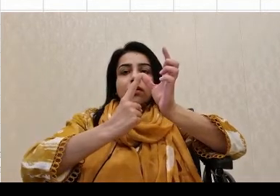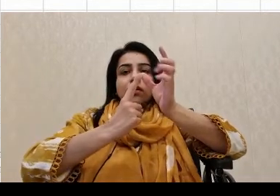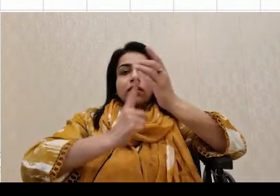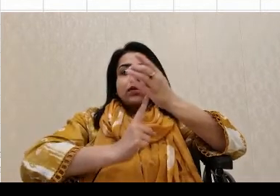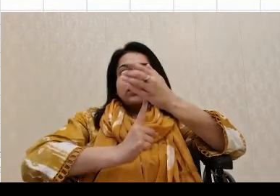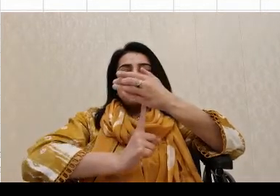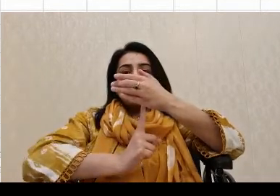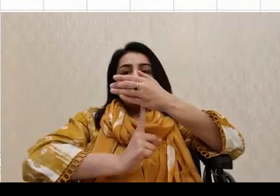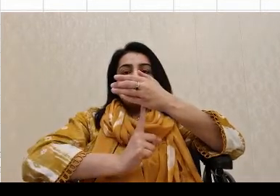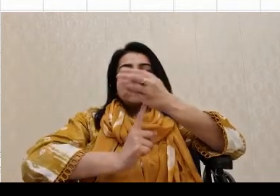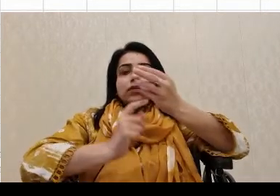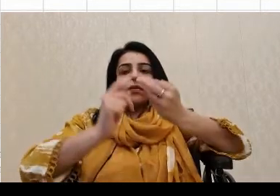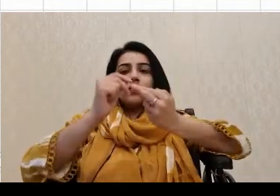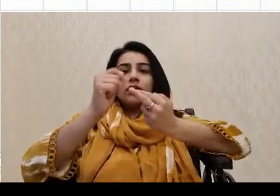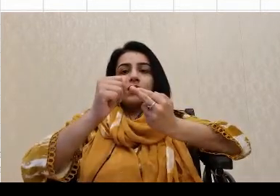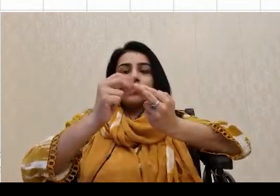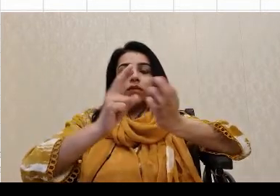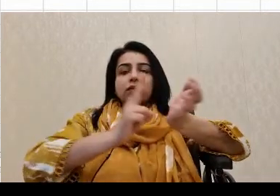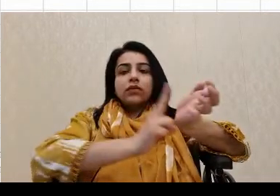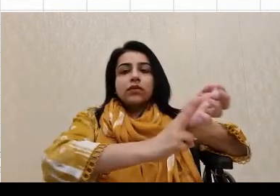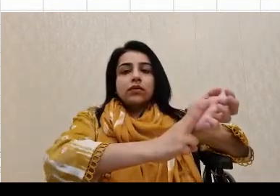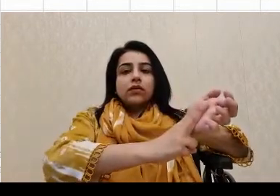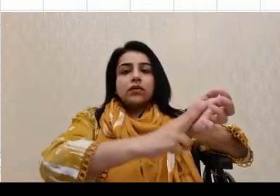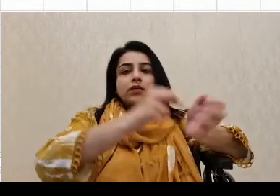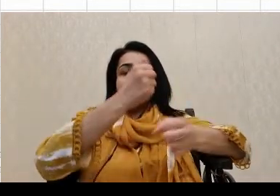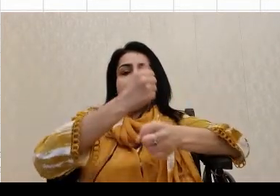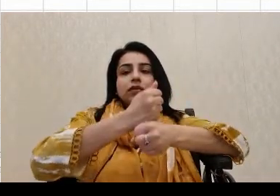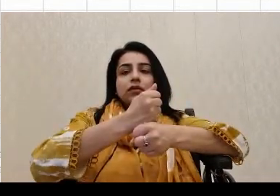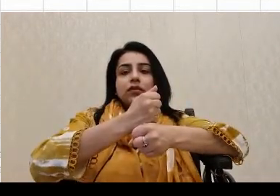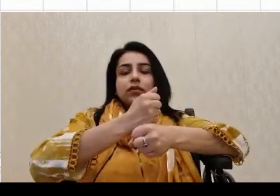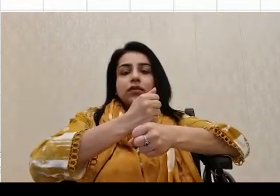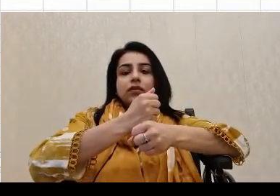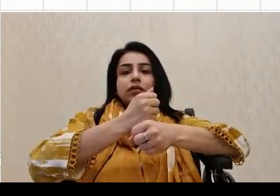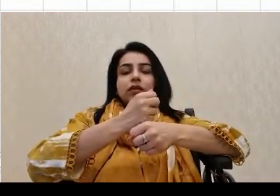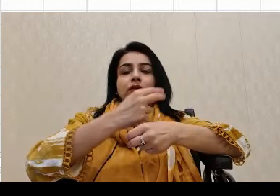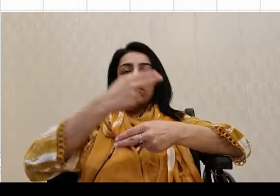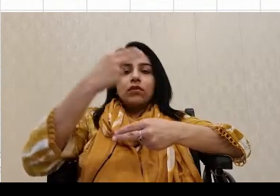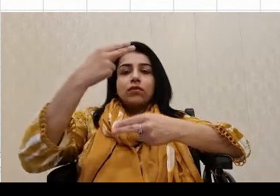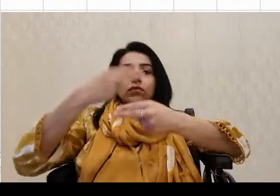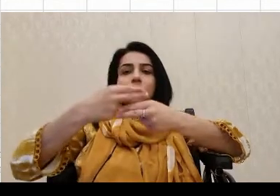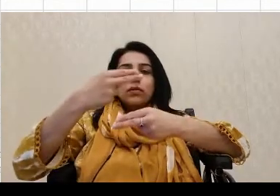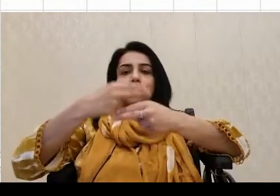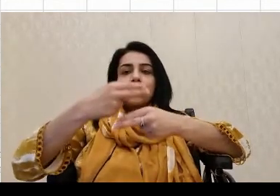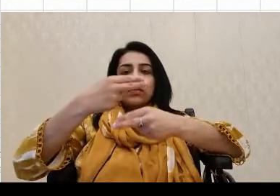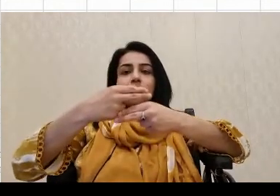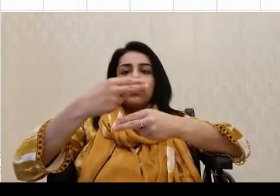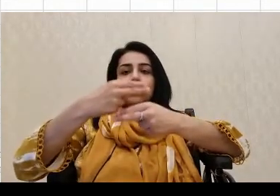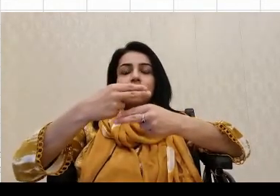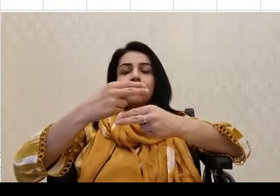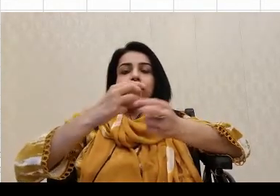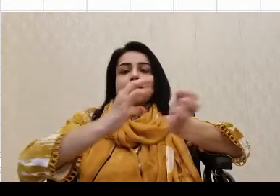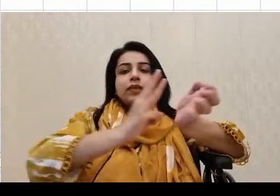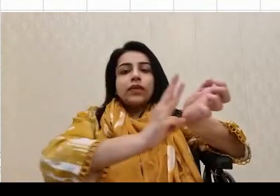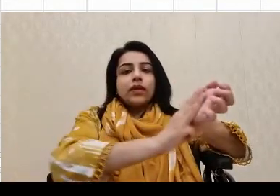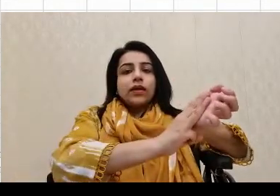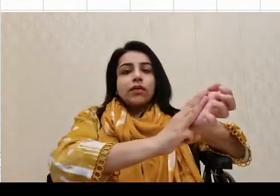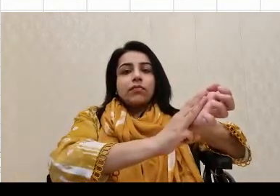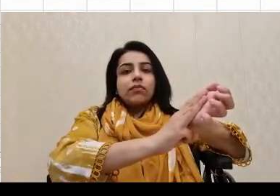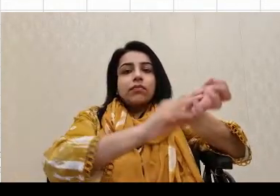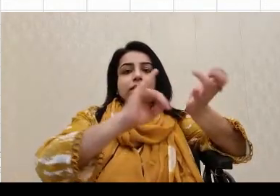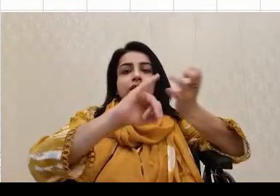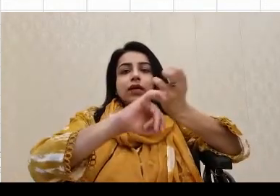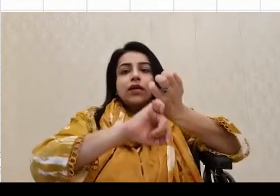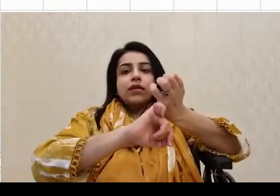हमने विंडोज़ के बारे में बात की और डिटेल से जो है वो हमने जो सिंगल यूज़र